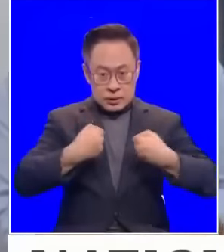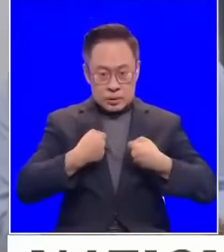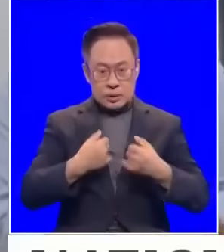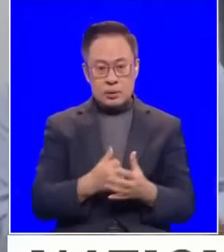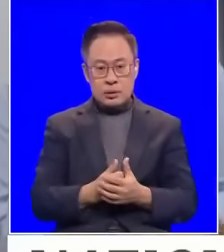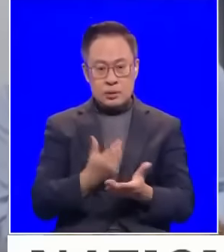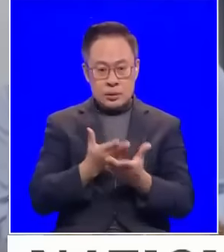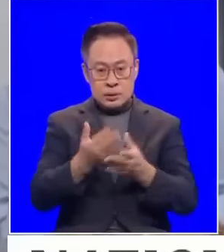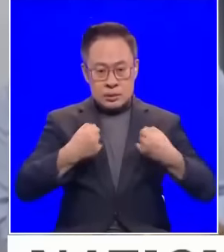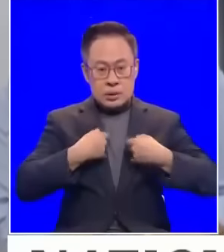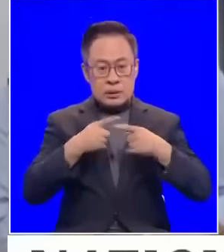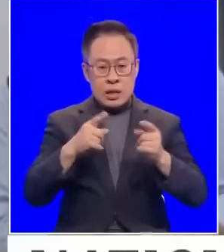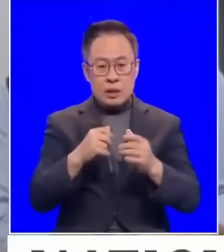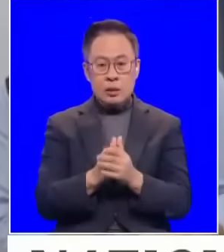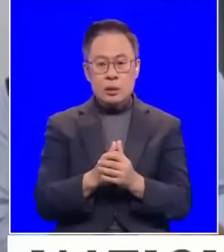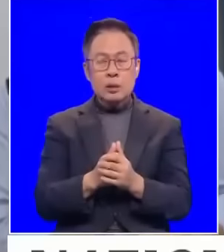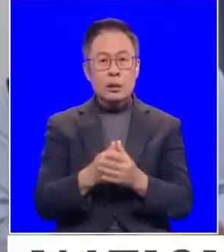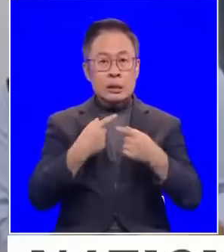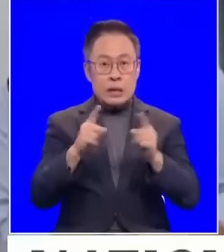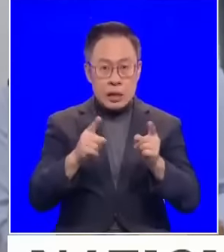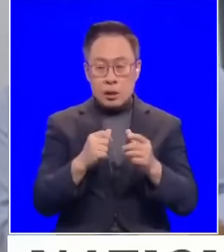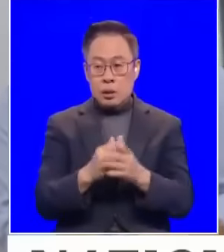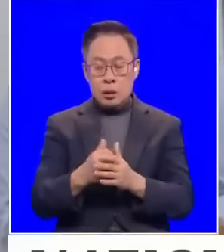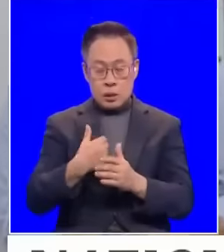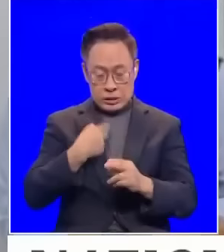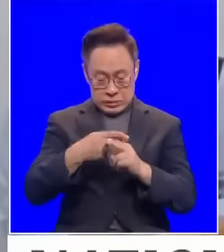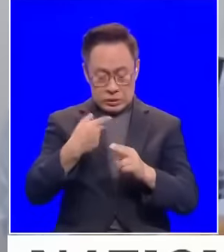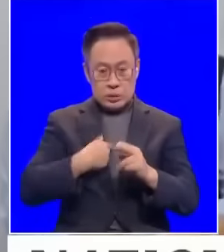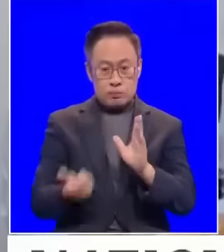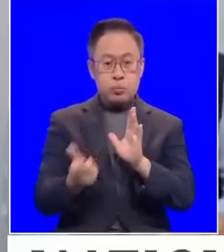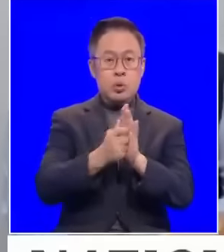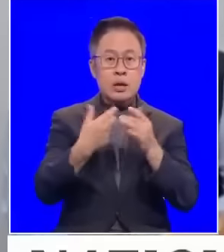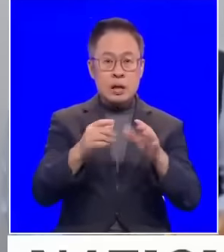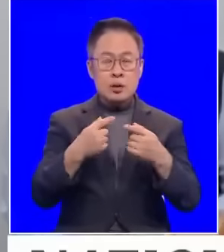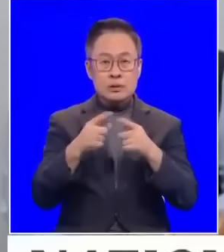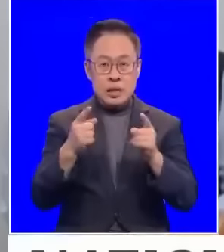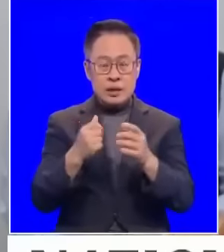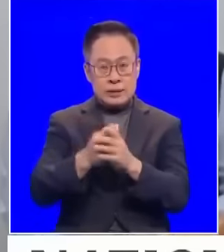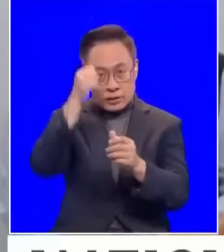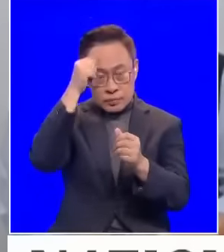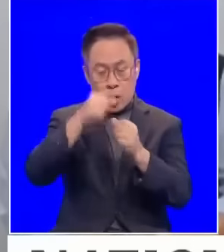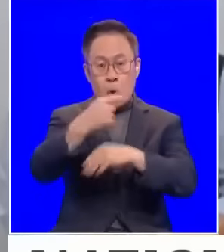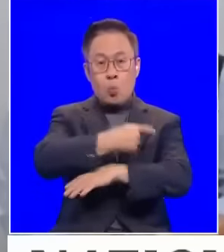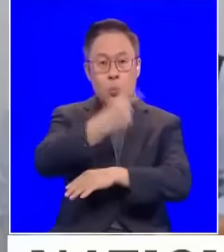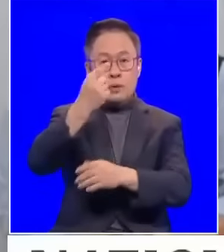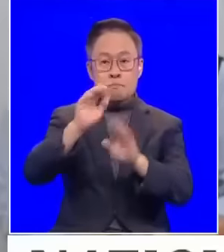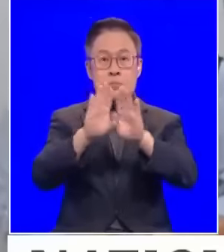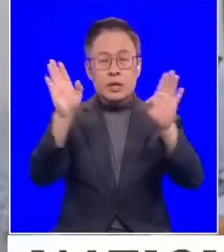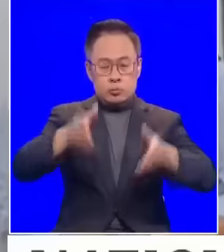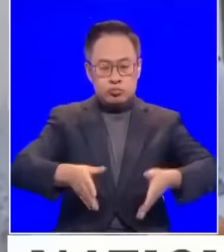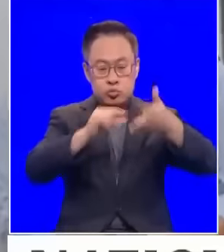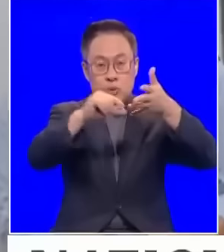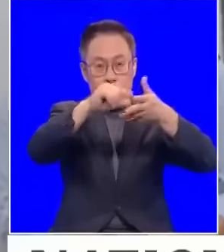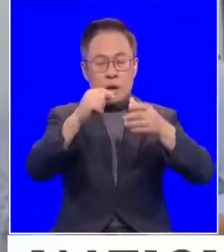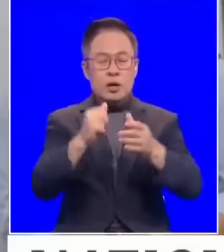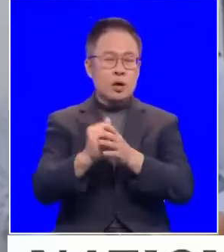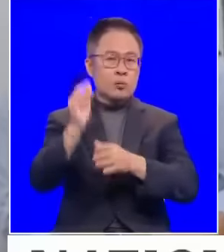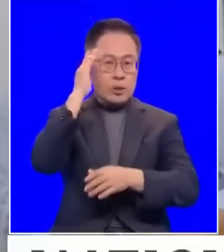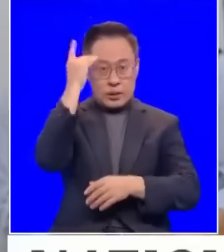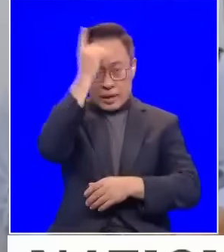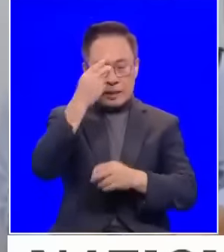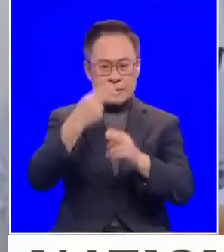วเขาบอกว่าที่เขาตัดสินใจไปซื้อห้องชุดเนี่ยเพราะว่าในวันเปิดตัวคอนโดอะค่ะคุณกันกันตาถาวรไ